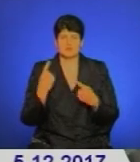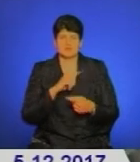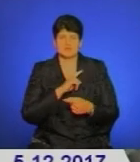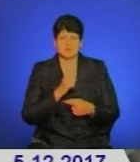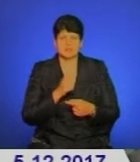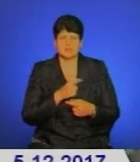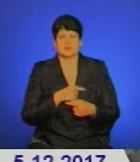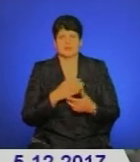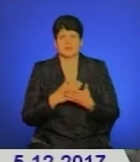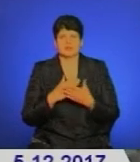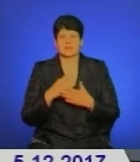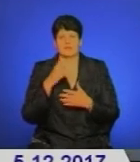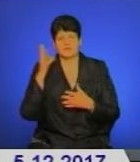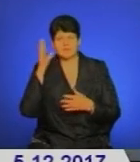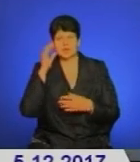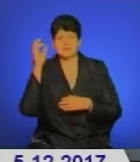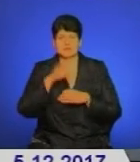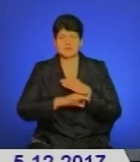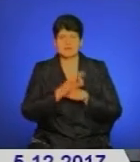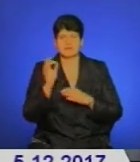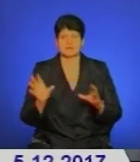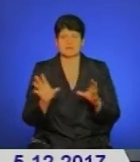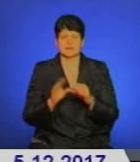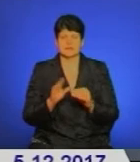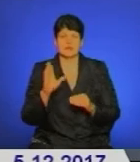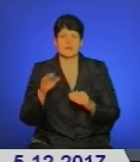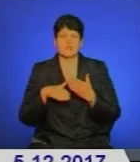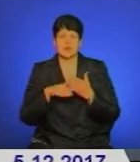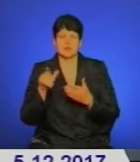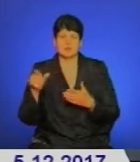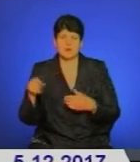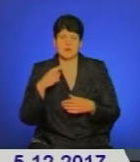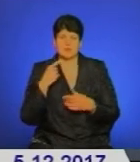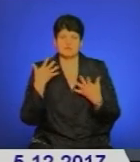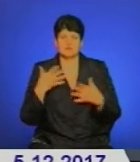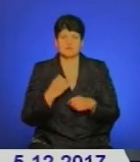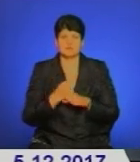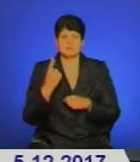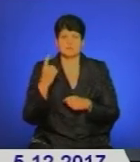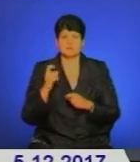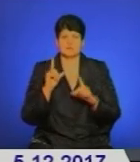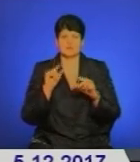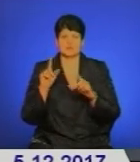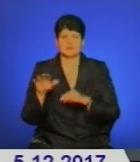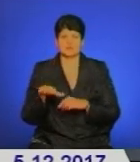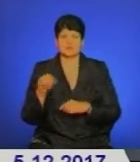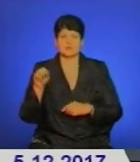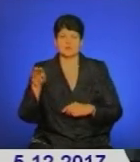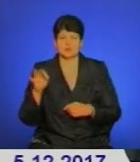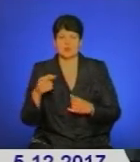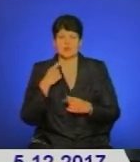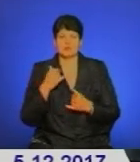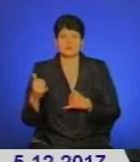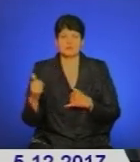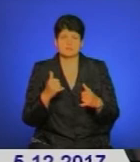Тернопільщині вважають «Схід та Захід єдині». Волонтер Василь Кунько каже, що вже здійснили понад 100 рейдів в зону АТО. Пригадує, що забезпечувати